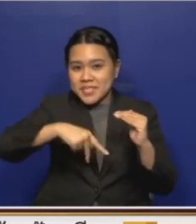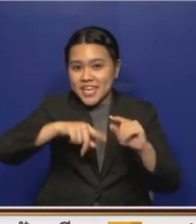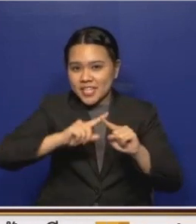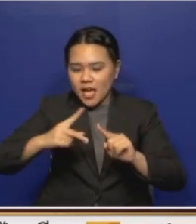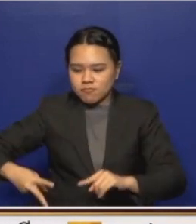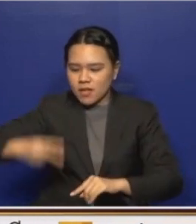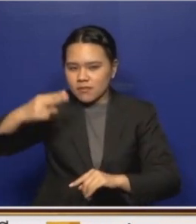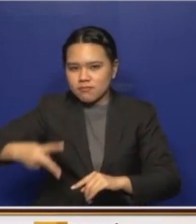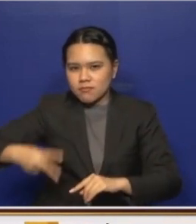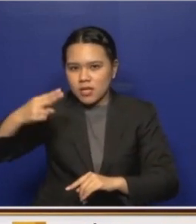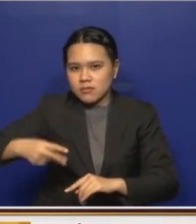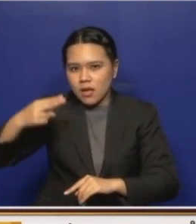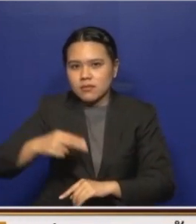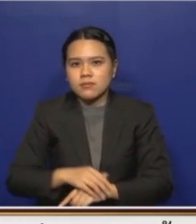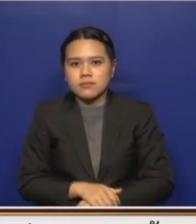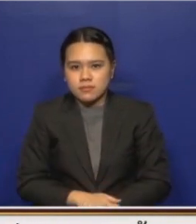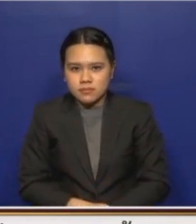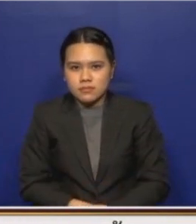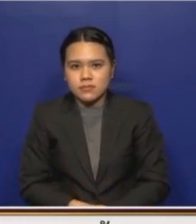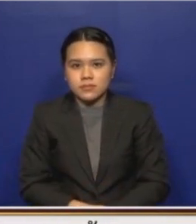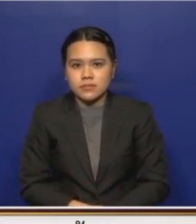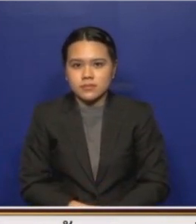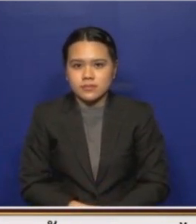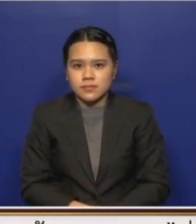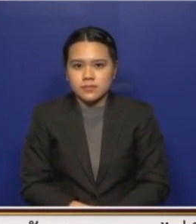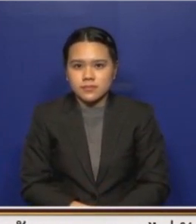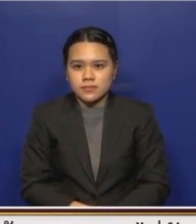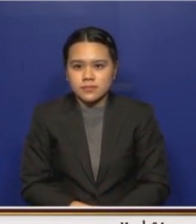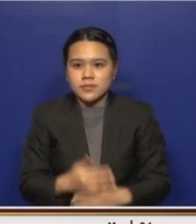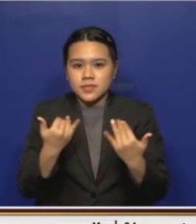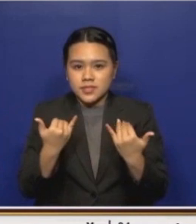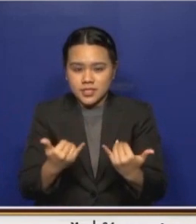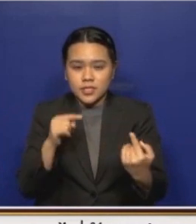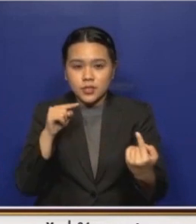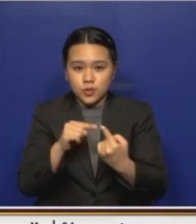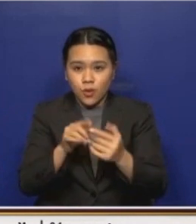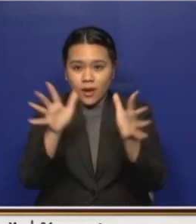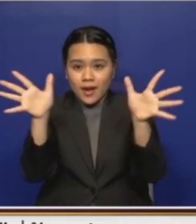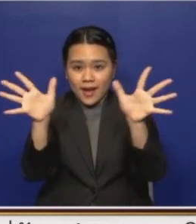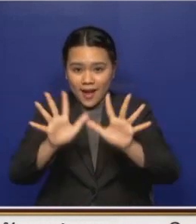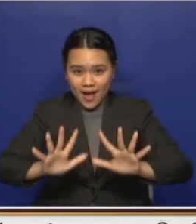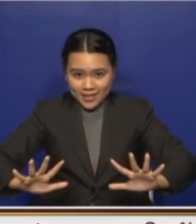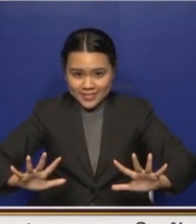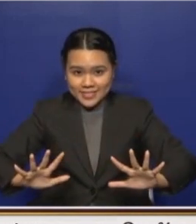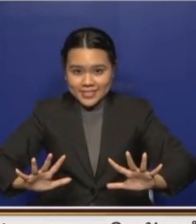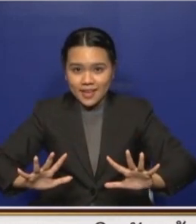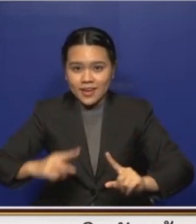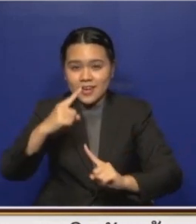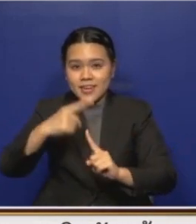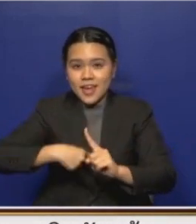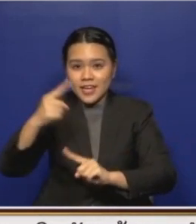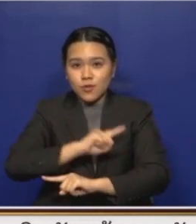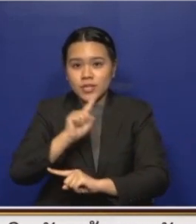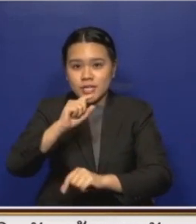กราคมมันจะเกิดผลอะไรฮะเกิดฮะเพราะนะฮะวันที่ท่านจำได้ไหมที่ผม